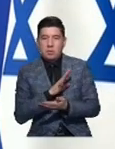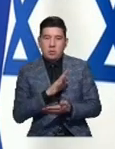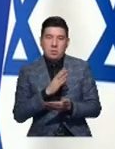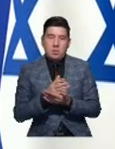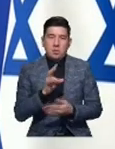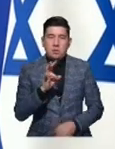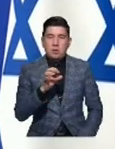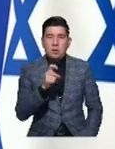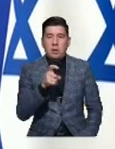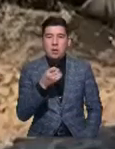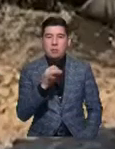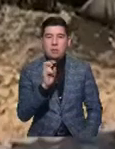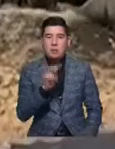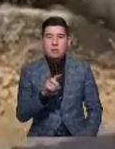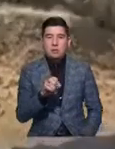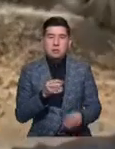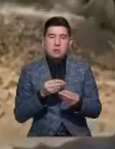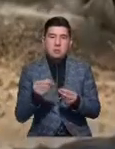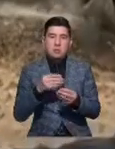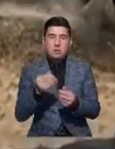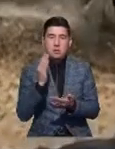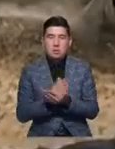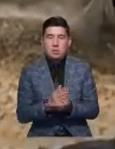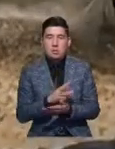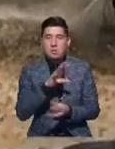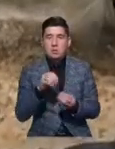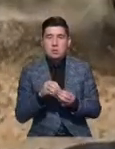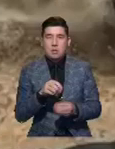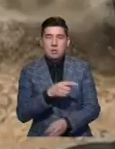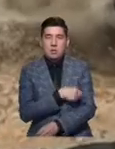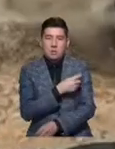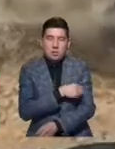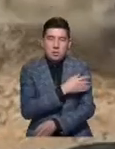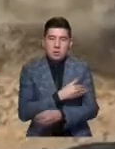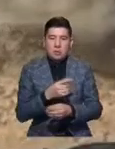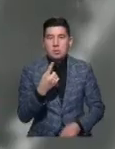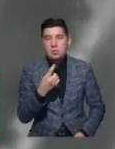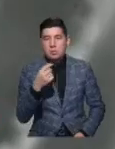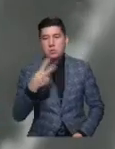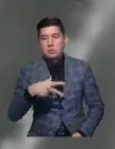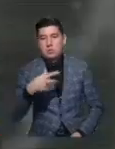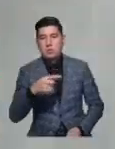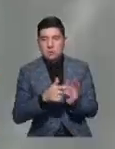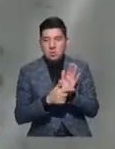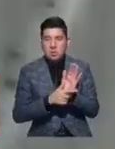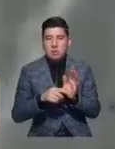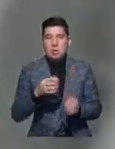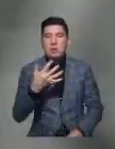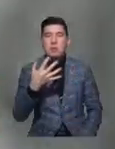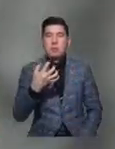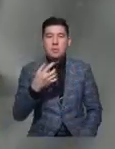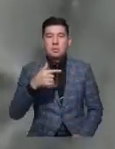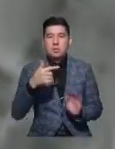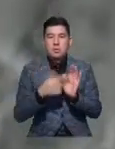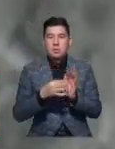них. Хамас изматывается. ВОЗ подсчитали, что на медучреждения нападали 137 раз, в результате чего погиб 521 человек.